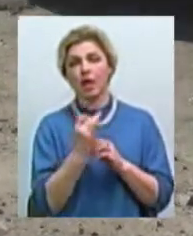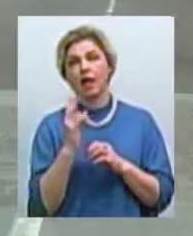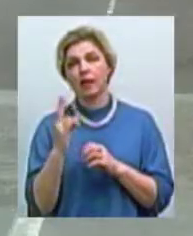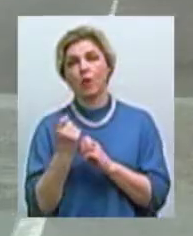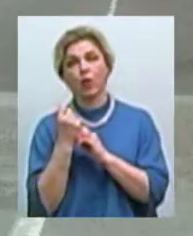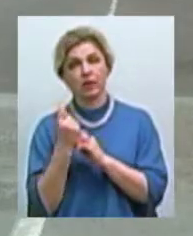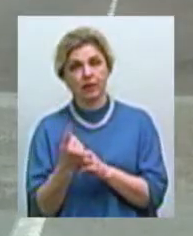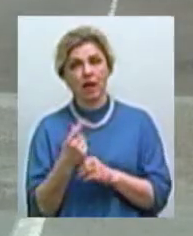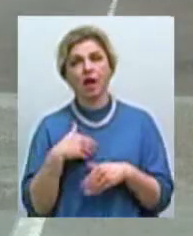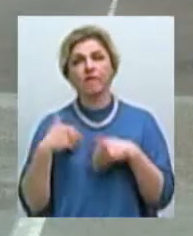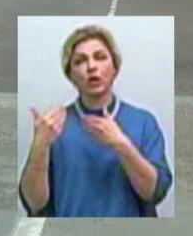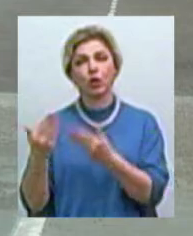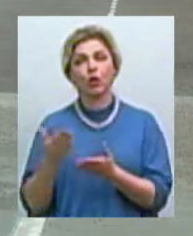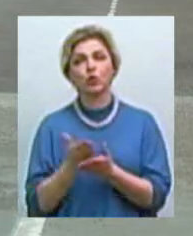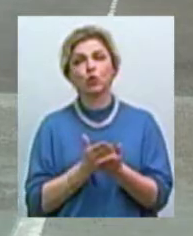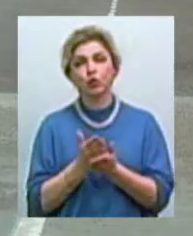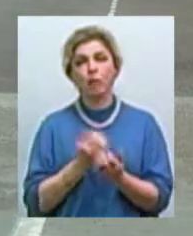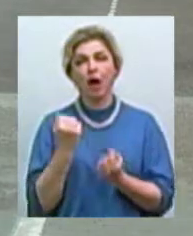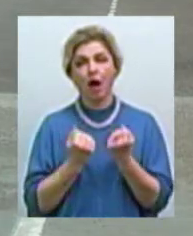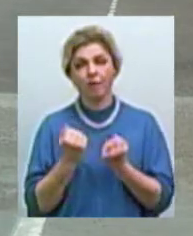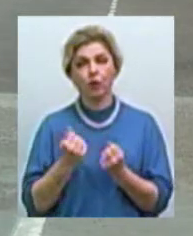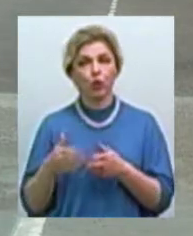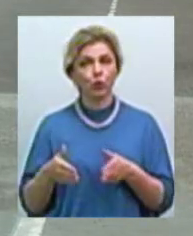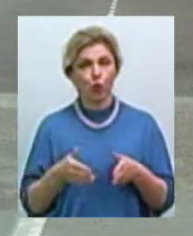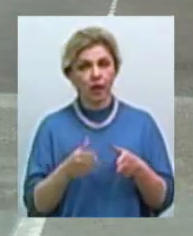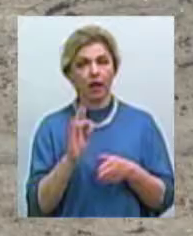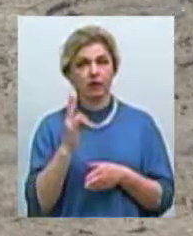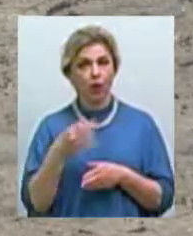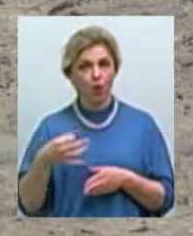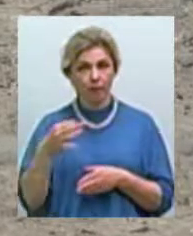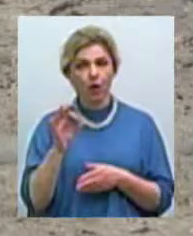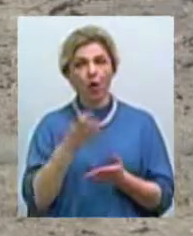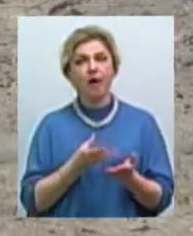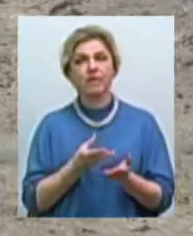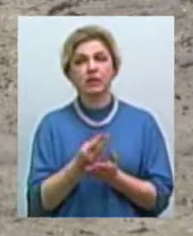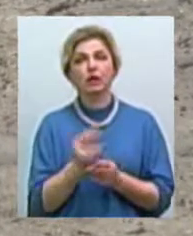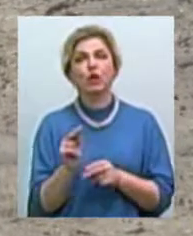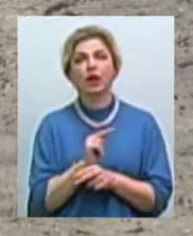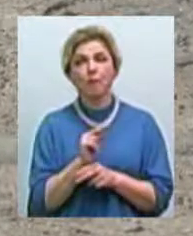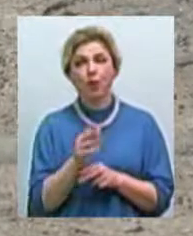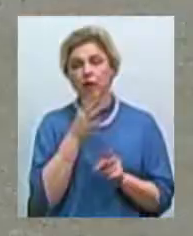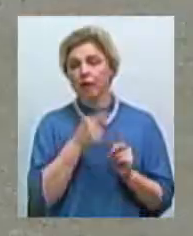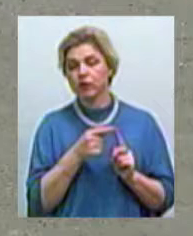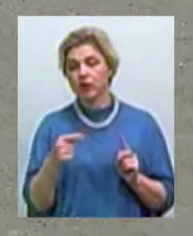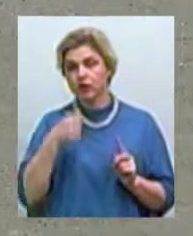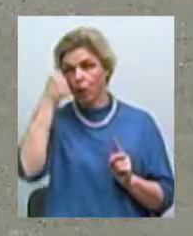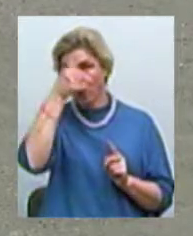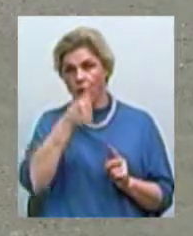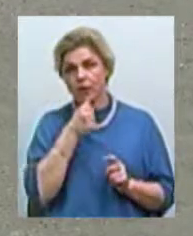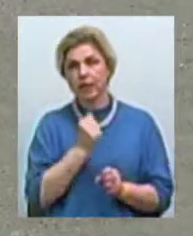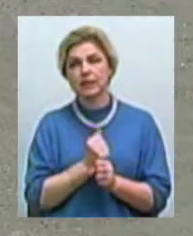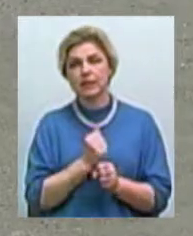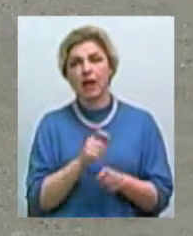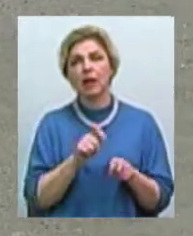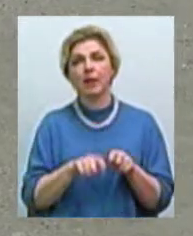Ми звернули службу автомобільних доріг Миколаївської області щодо фінансування ремонтних робіт протягом року та здійснення перевірок